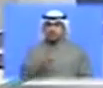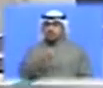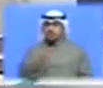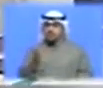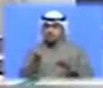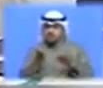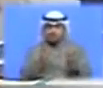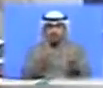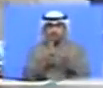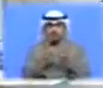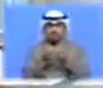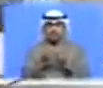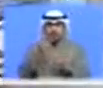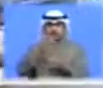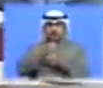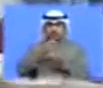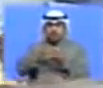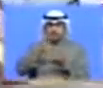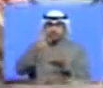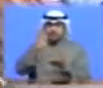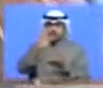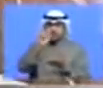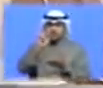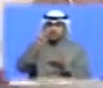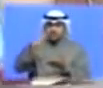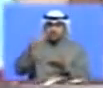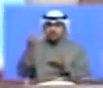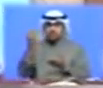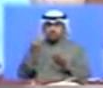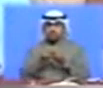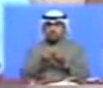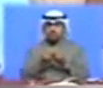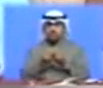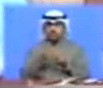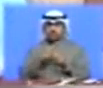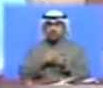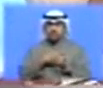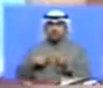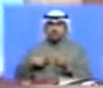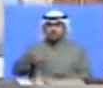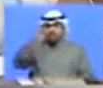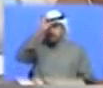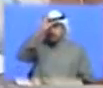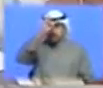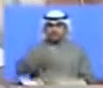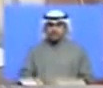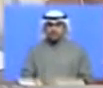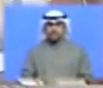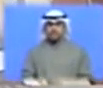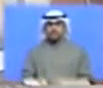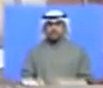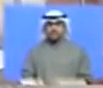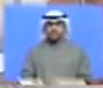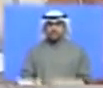كما استقبل سمو ولي العهد حفظه الله بقصر السيف صباح اليوم معالي نائب رئيس مجلس الوزراء ووزير الداخلية الشيخ